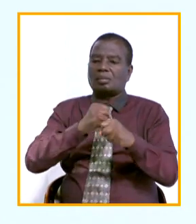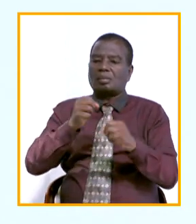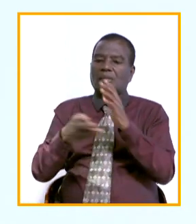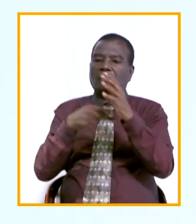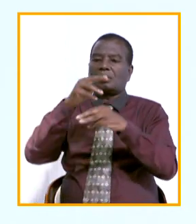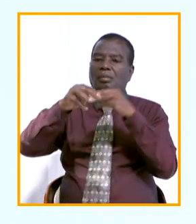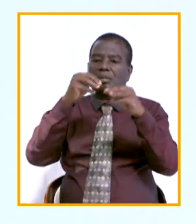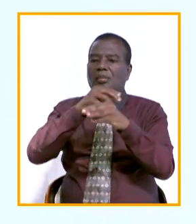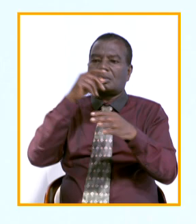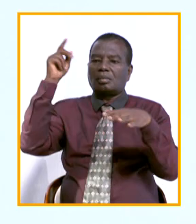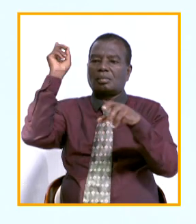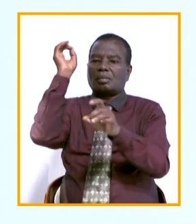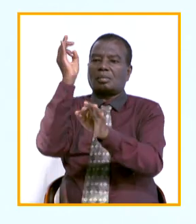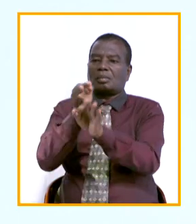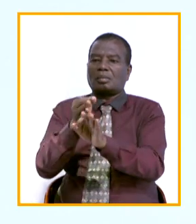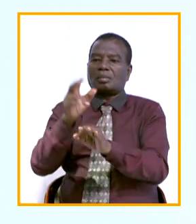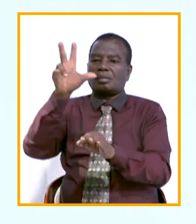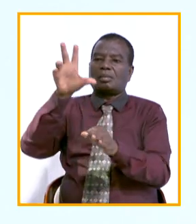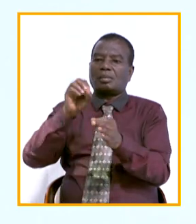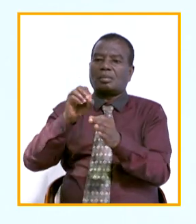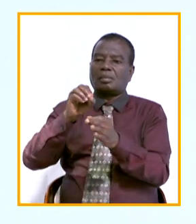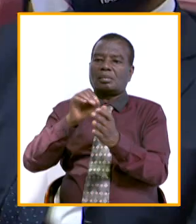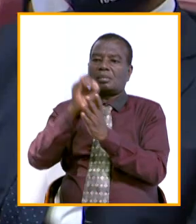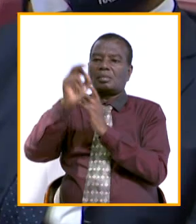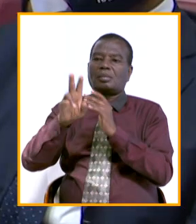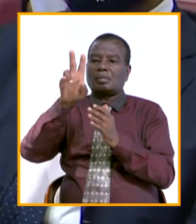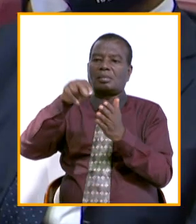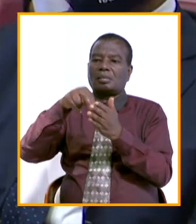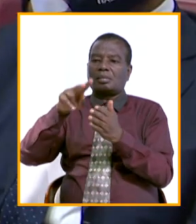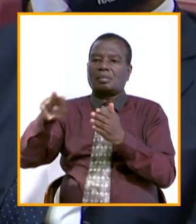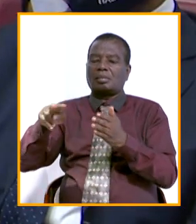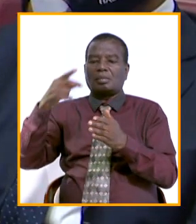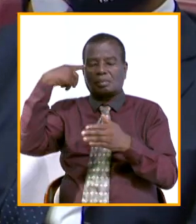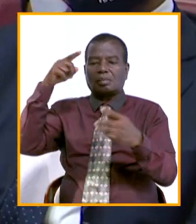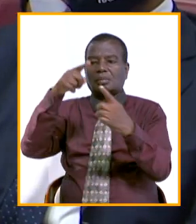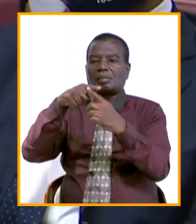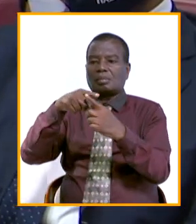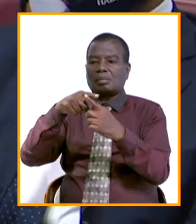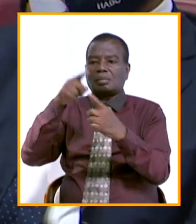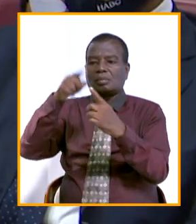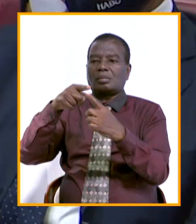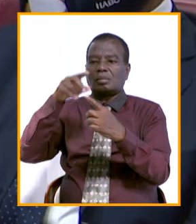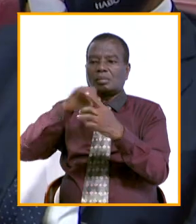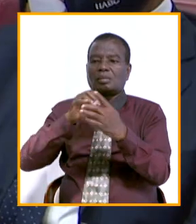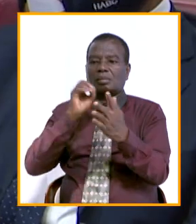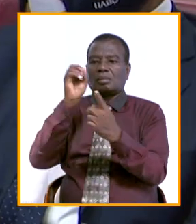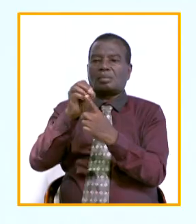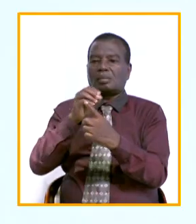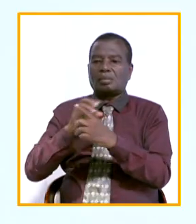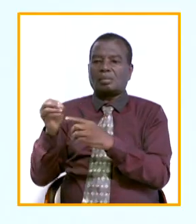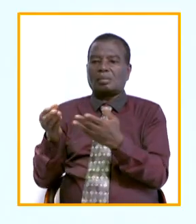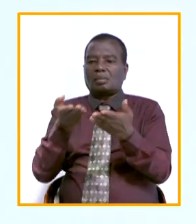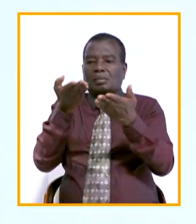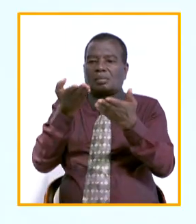la Banque mondiale qui est fixée au 30 juin 2022. Pour atteindre cet objectif donc, de relever